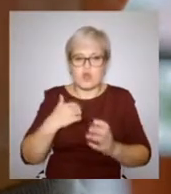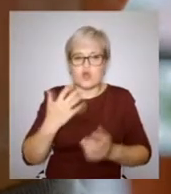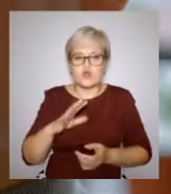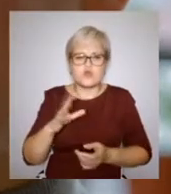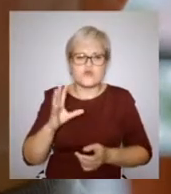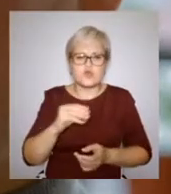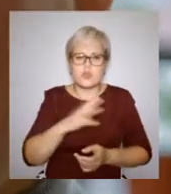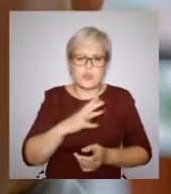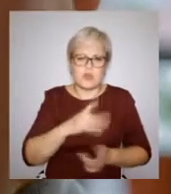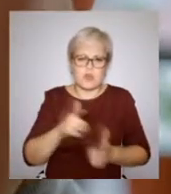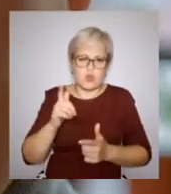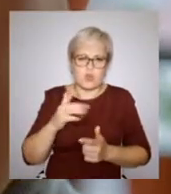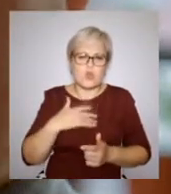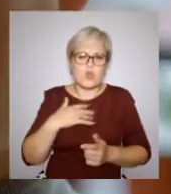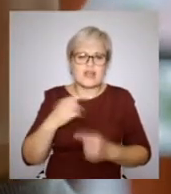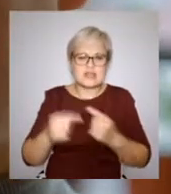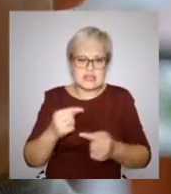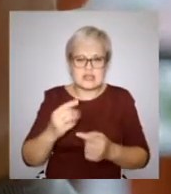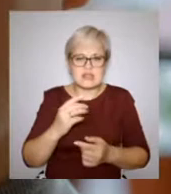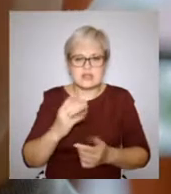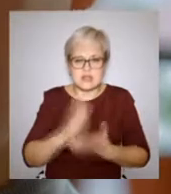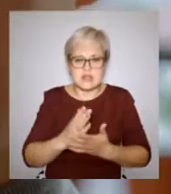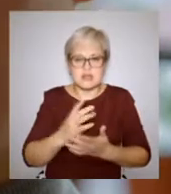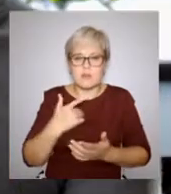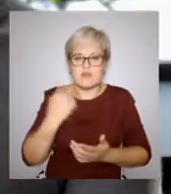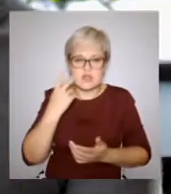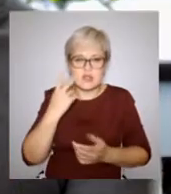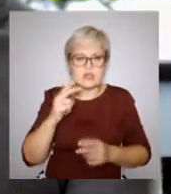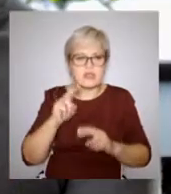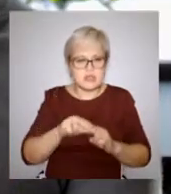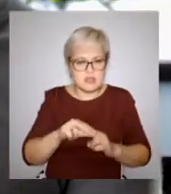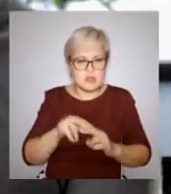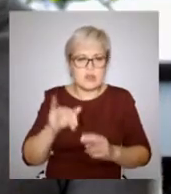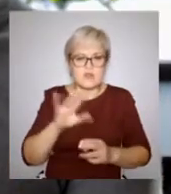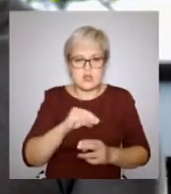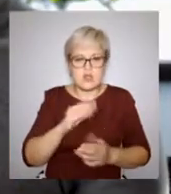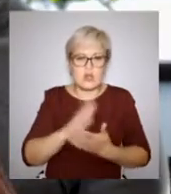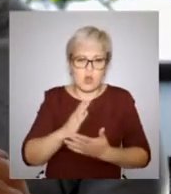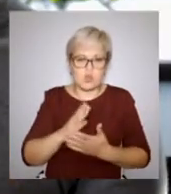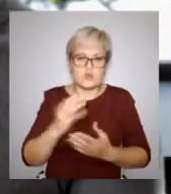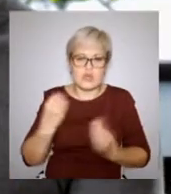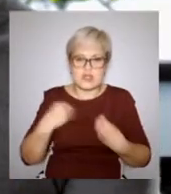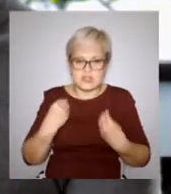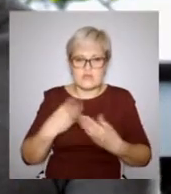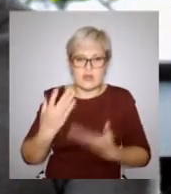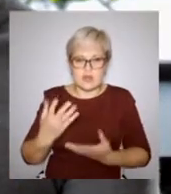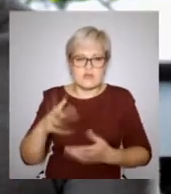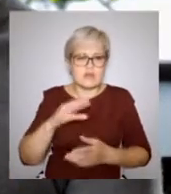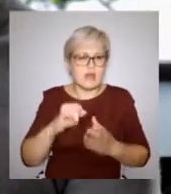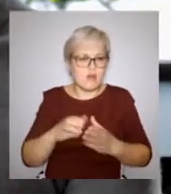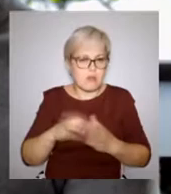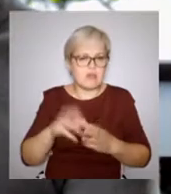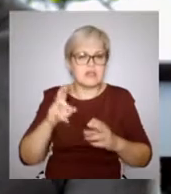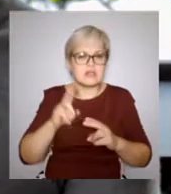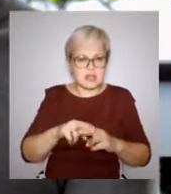я уже все был одет у нас сюда традиция есть мы всегда садимся то есть все кто находится в раздевалке вся команда